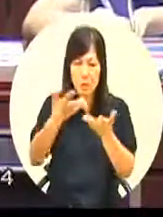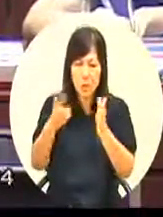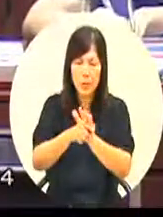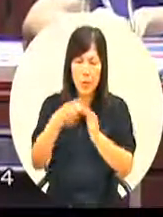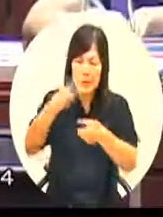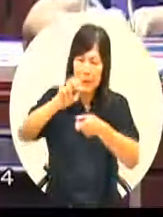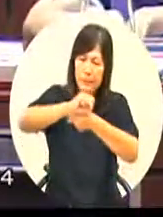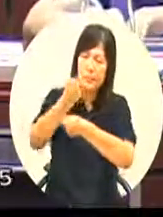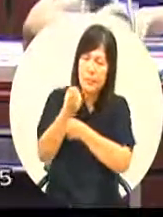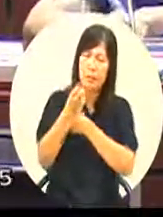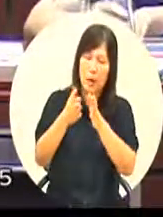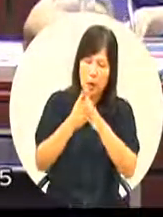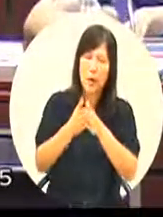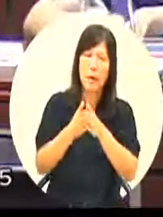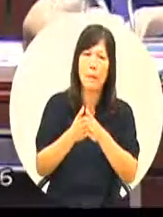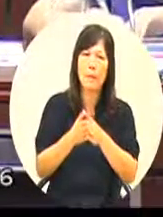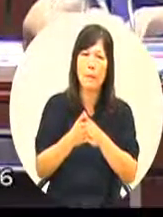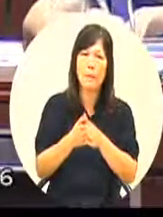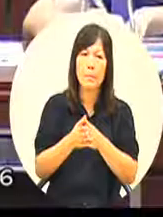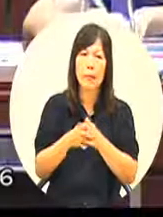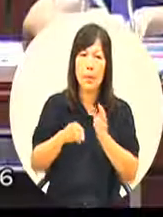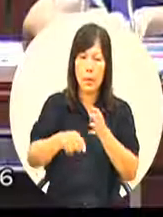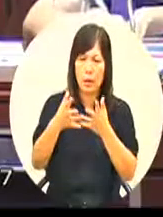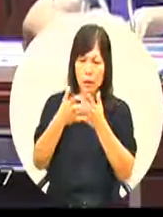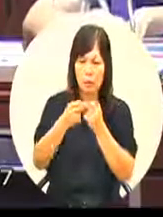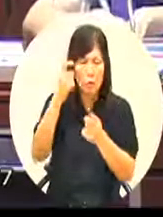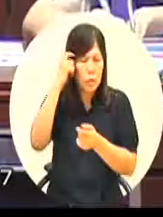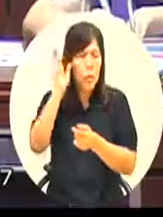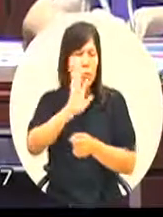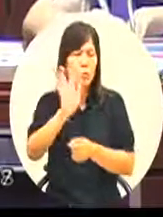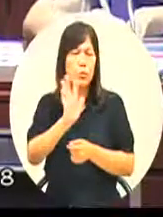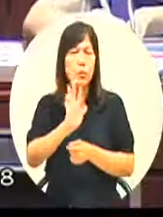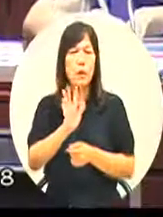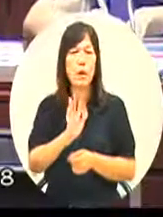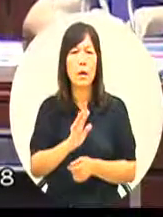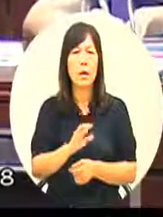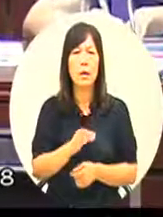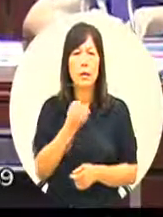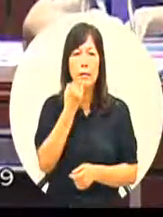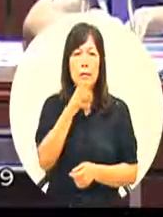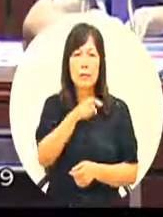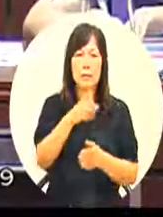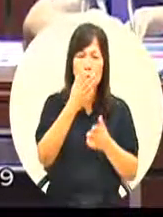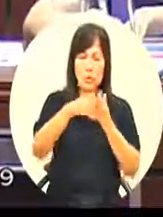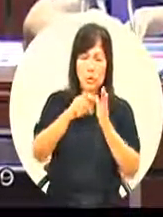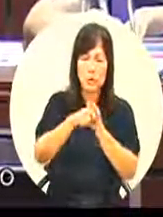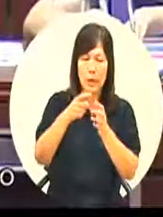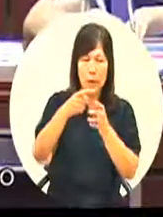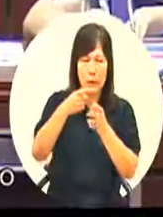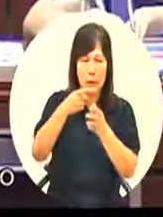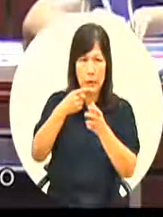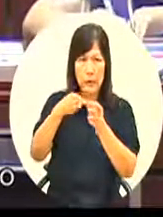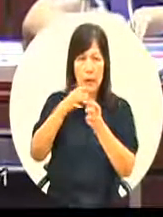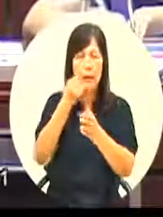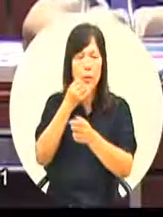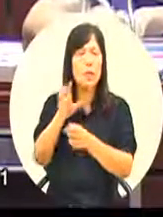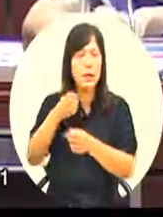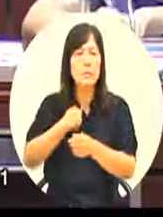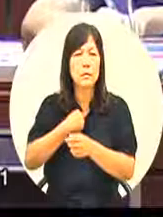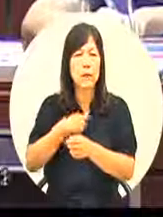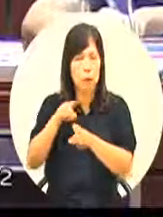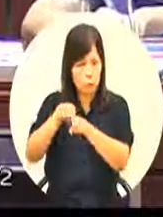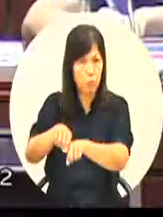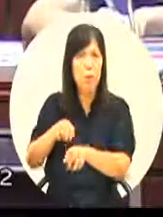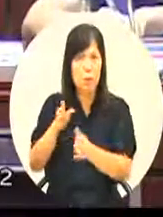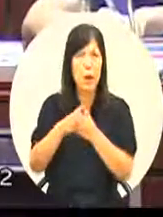增强的部分哦。那这个同学他很不想参加客服课，然后这个学校应该也可以听到他的声音，当